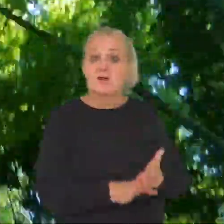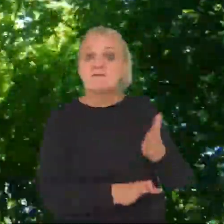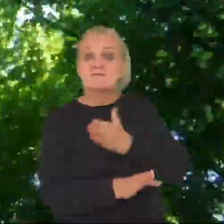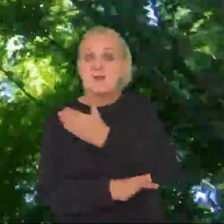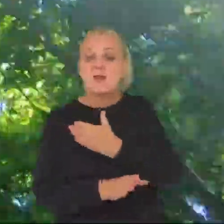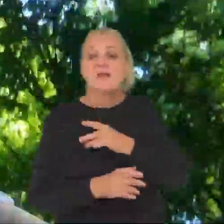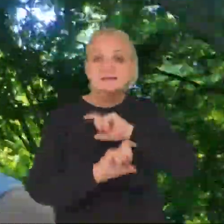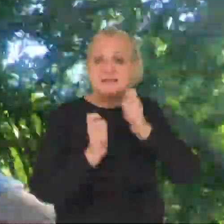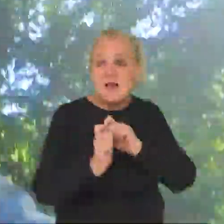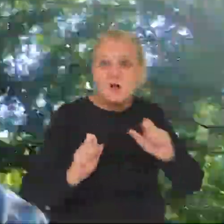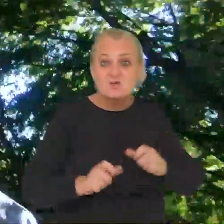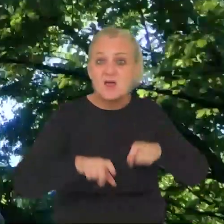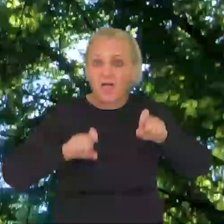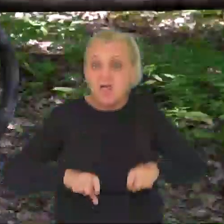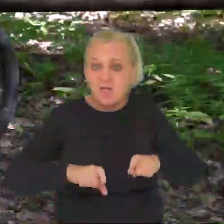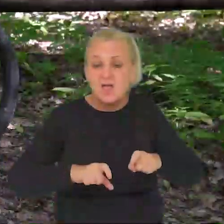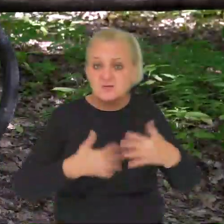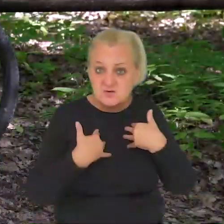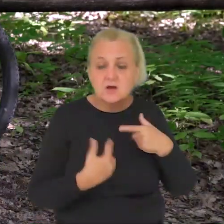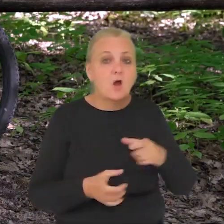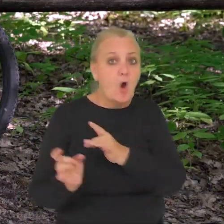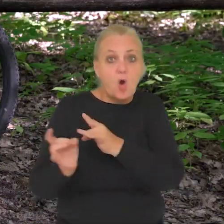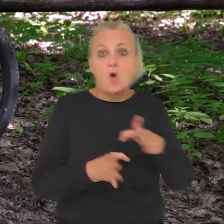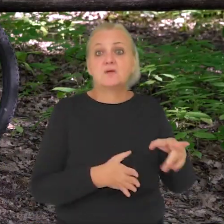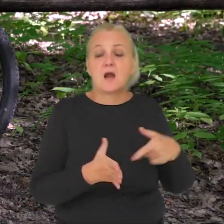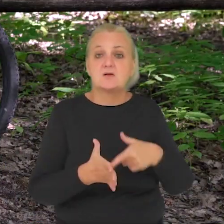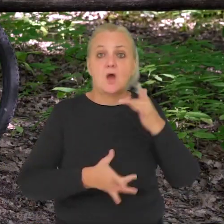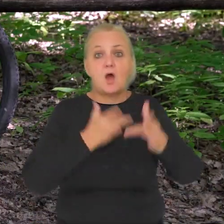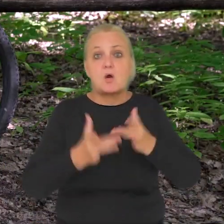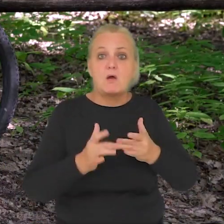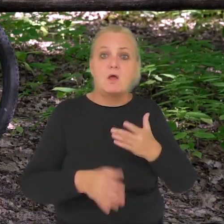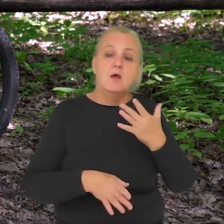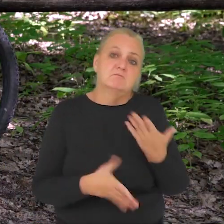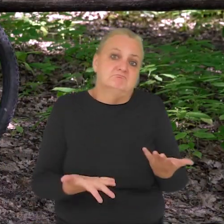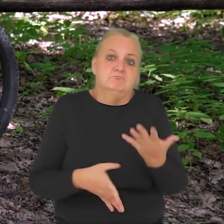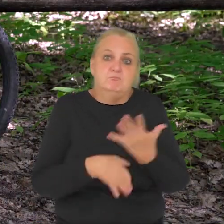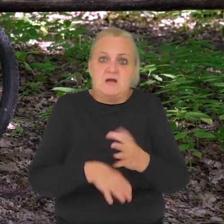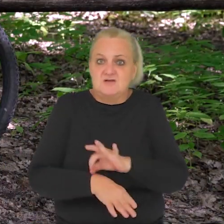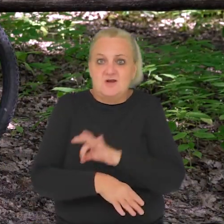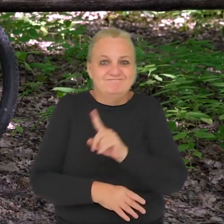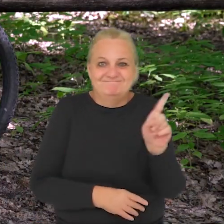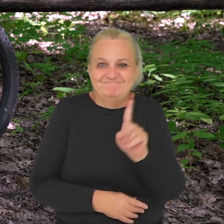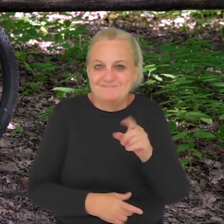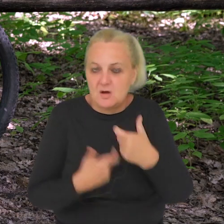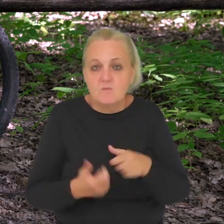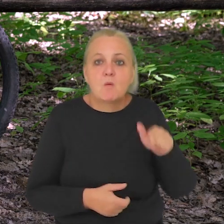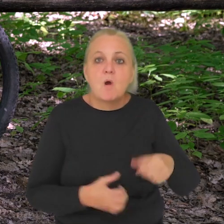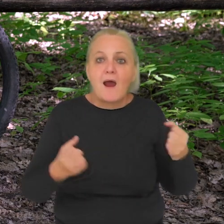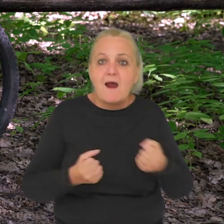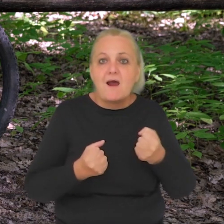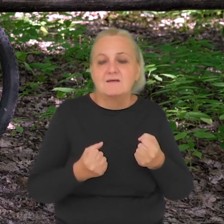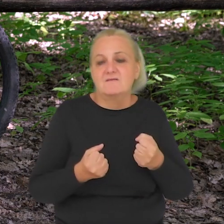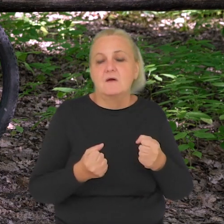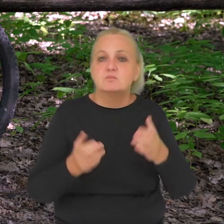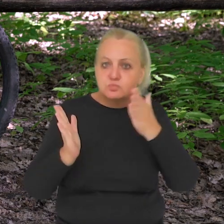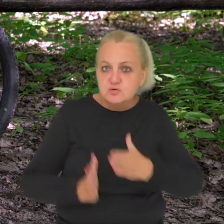że jeżeli do tej pory prowadził siedzący, niezdrowy tryb życia, to nie może od razu na rowerze przejechać 50 km.